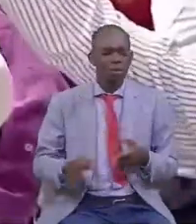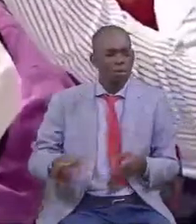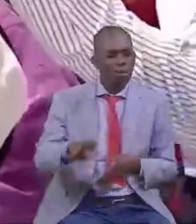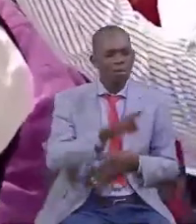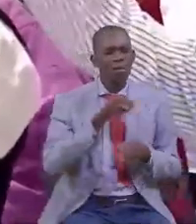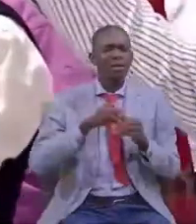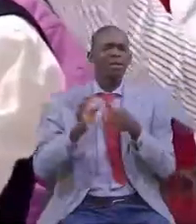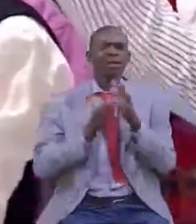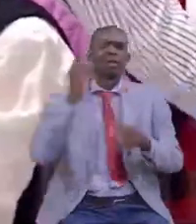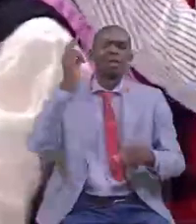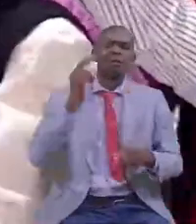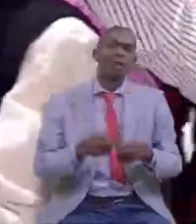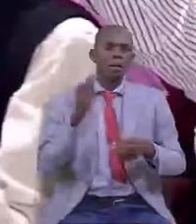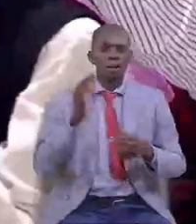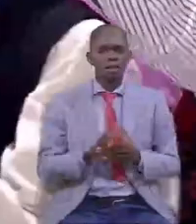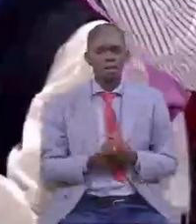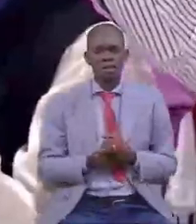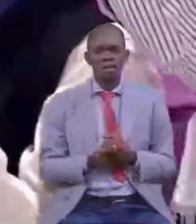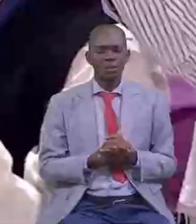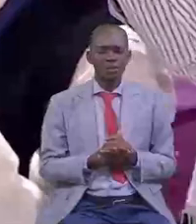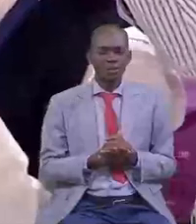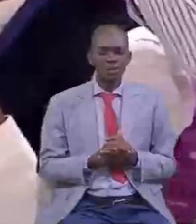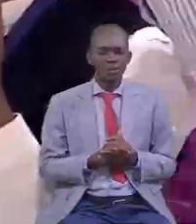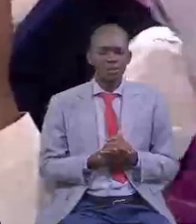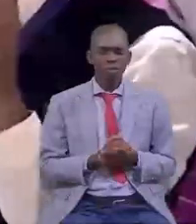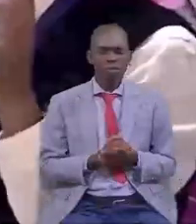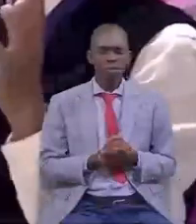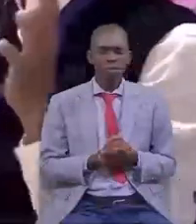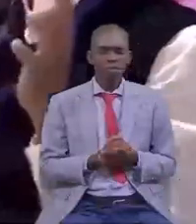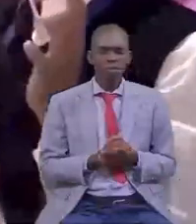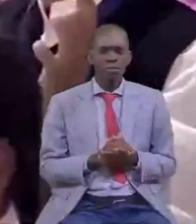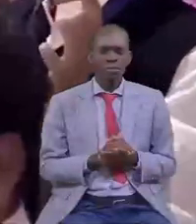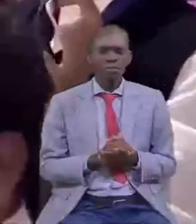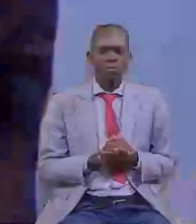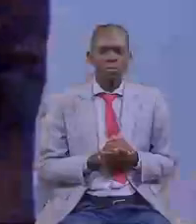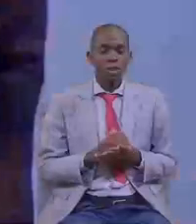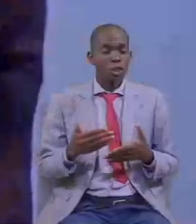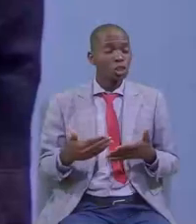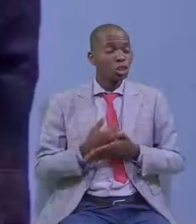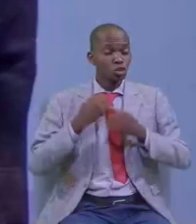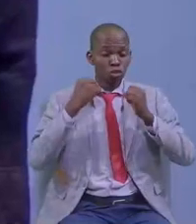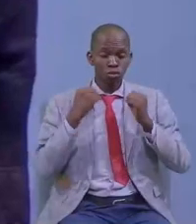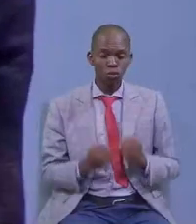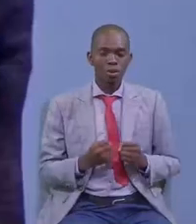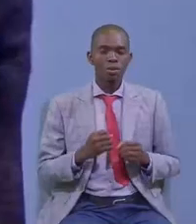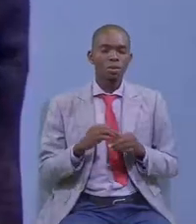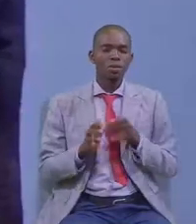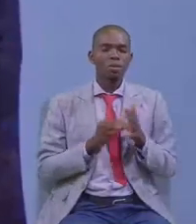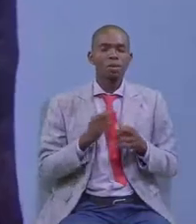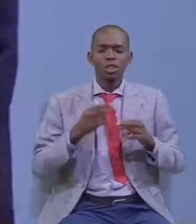pardonne-les au nom de Jésus. Une nouvelle force, une nouvelle